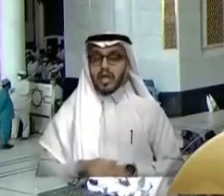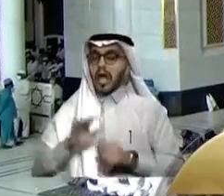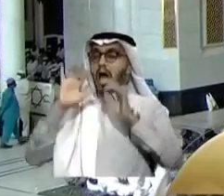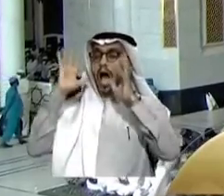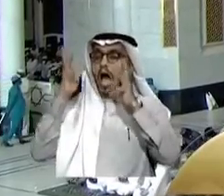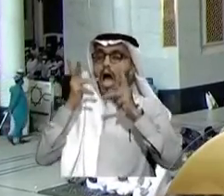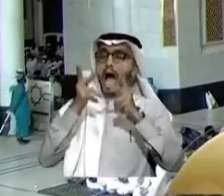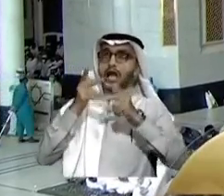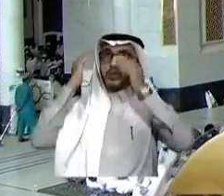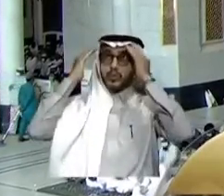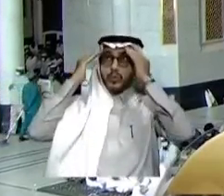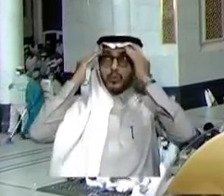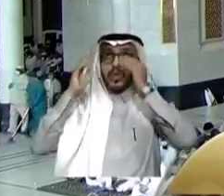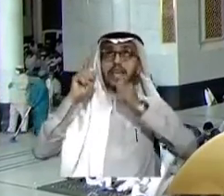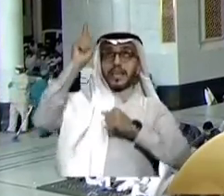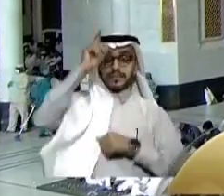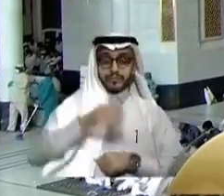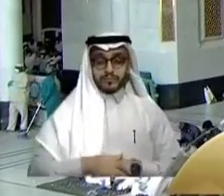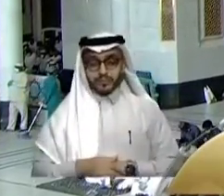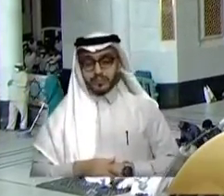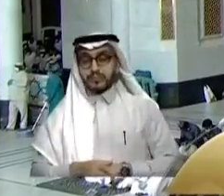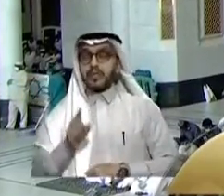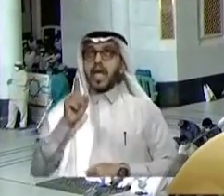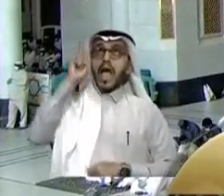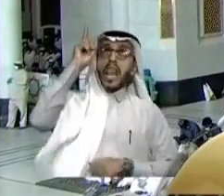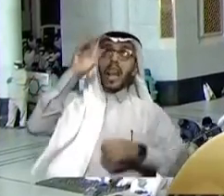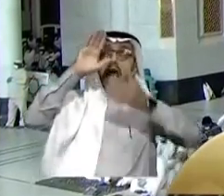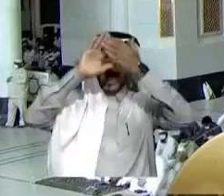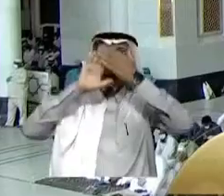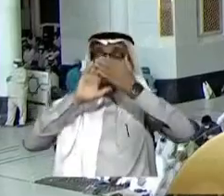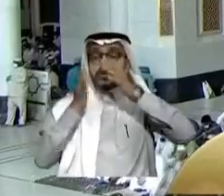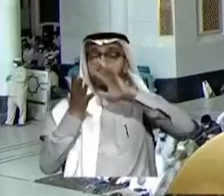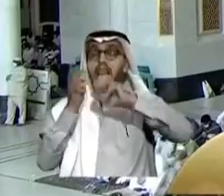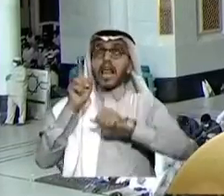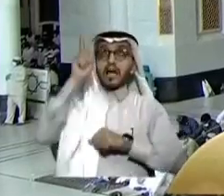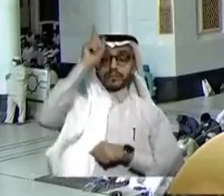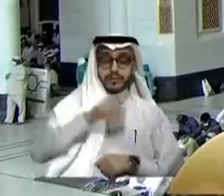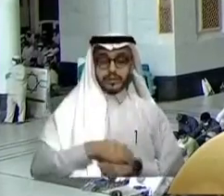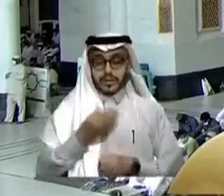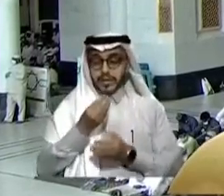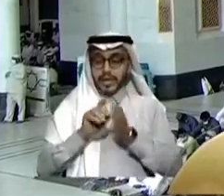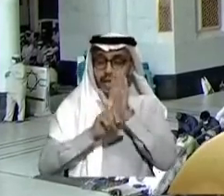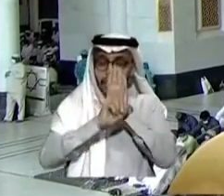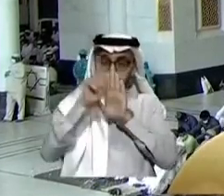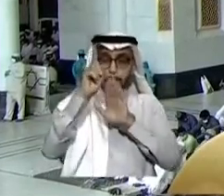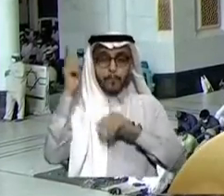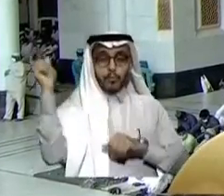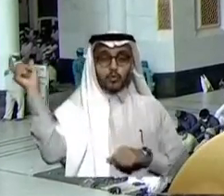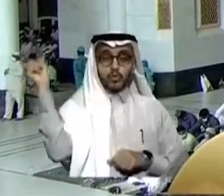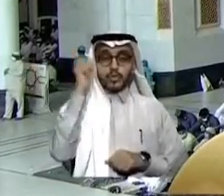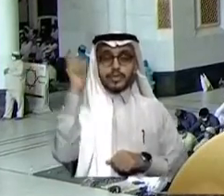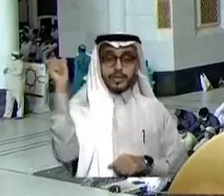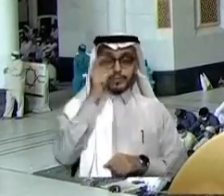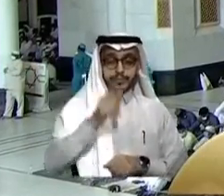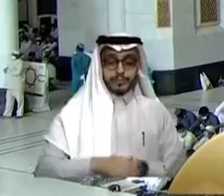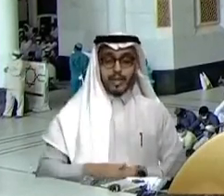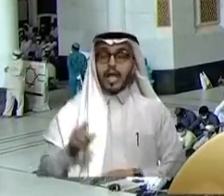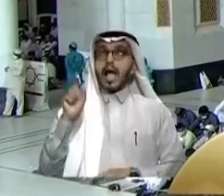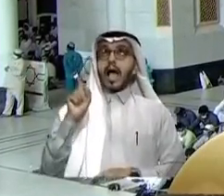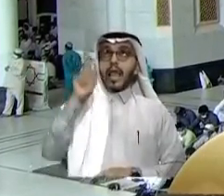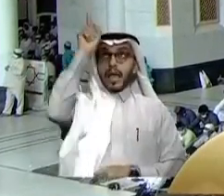أحصي ثناء عليك، أنت كما أثنيت على نفسك. أخرجه مسلم.